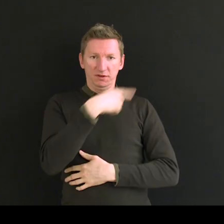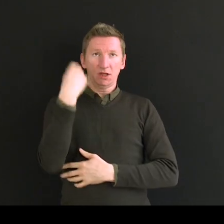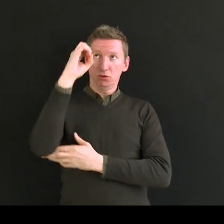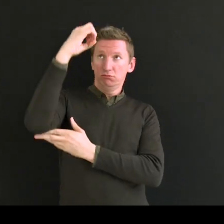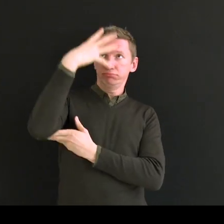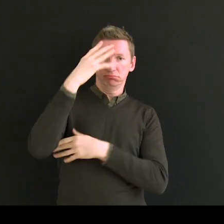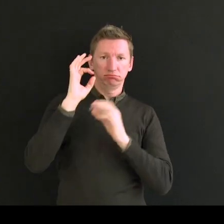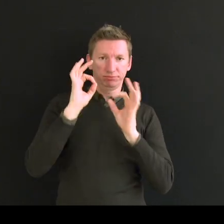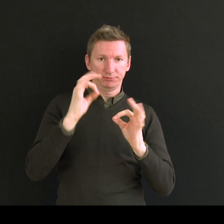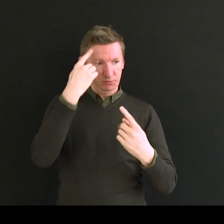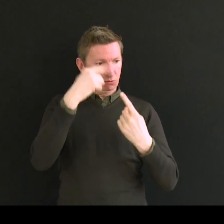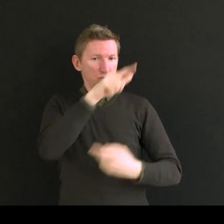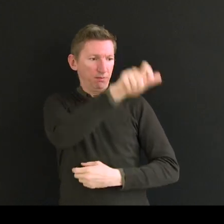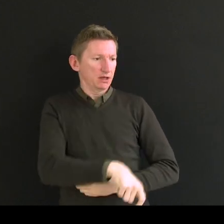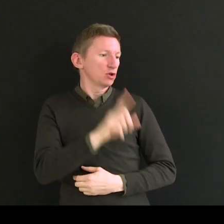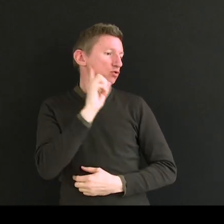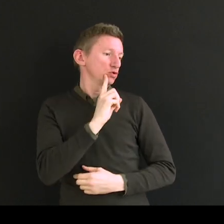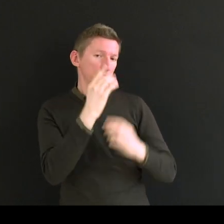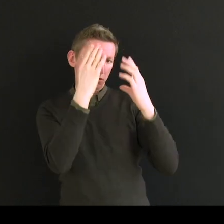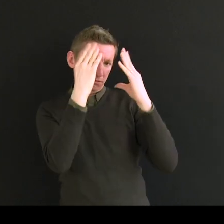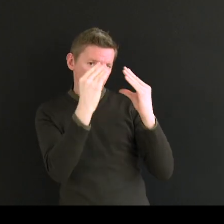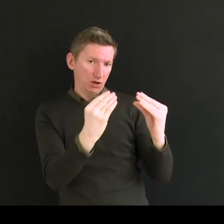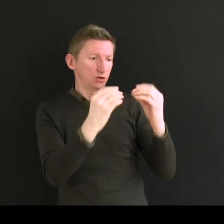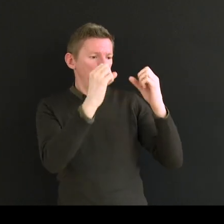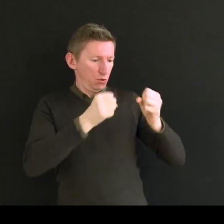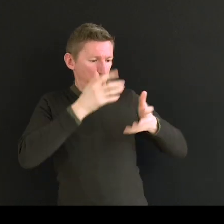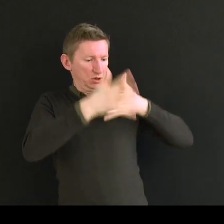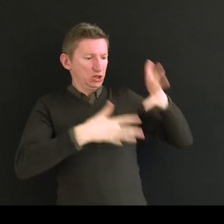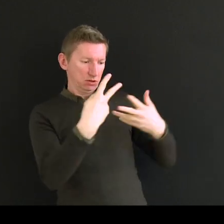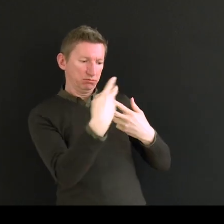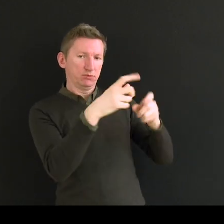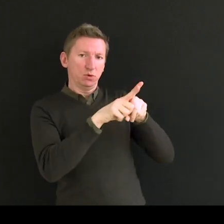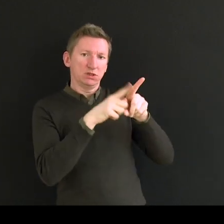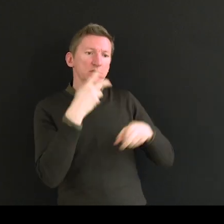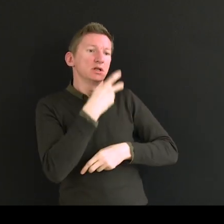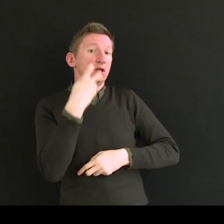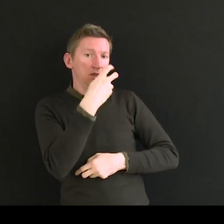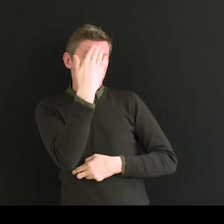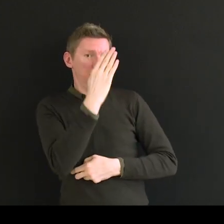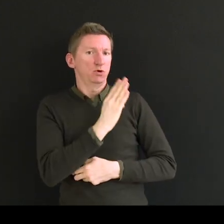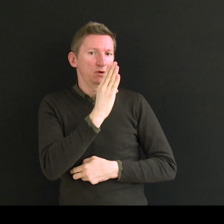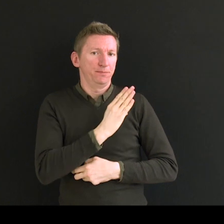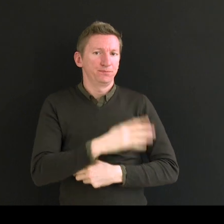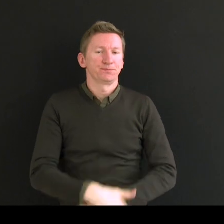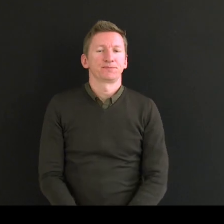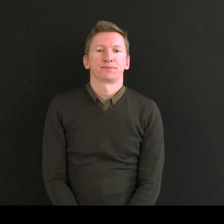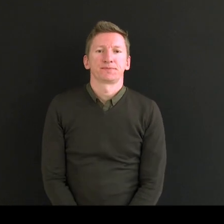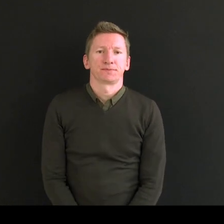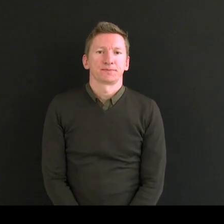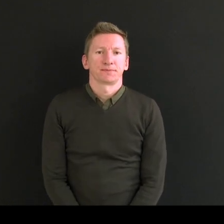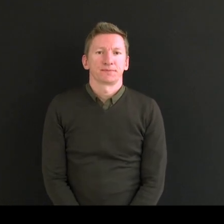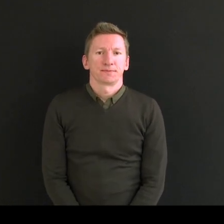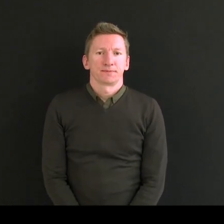Veillez à ce que votre visage soit bien éclairé afin que la personne sourde et malvoyante puisse voir vos gestes et lire sur vos lèvres si